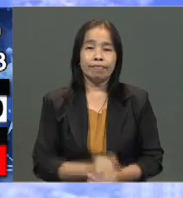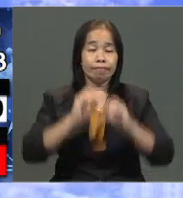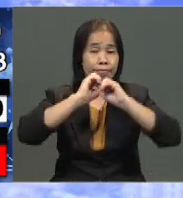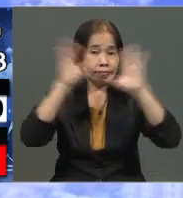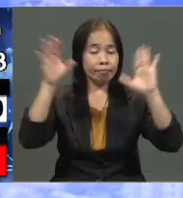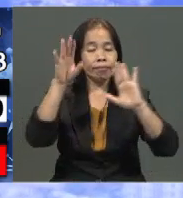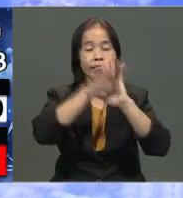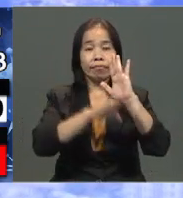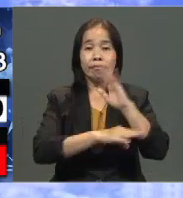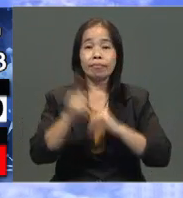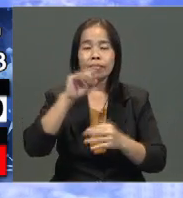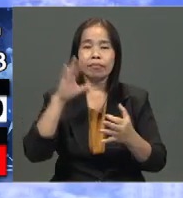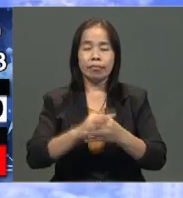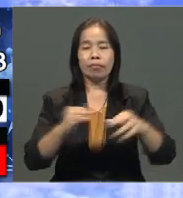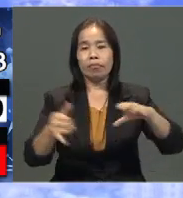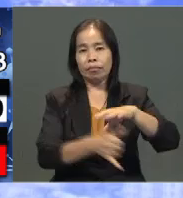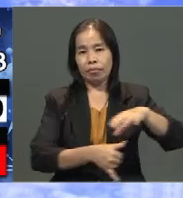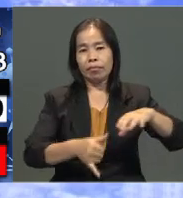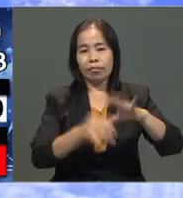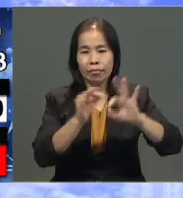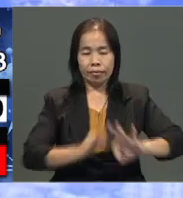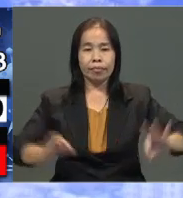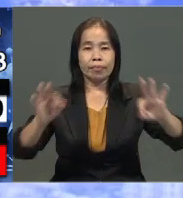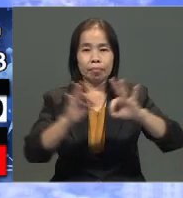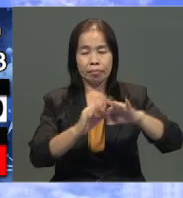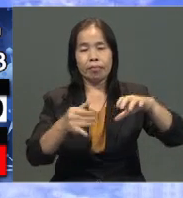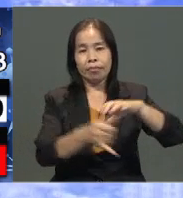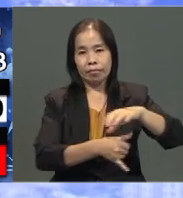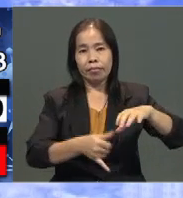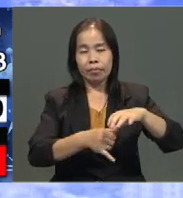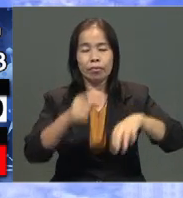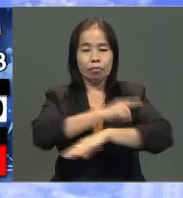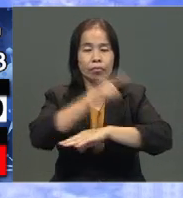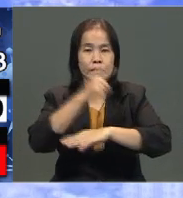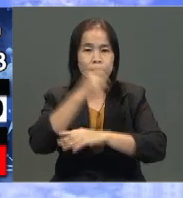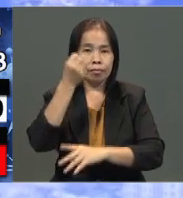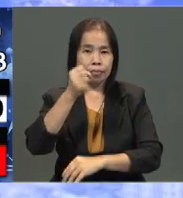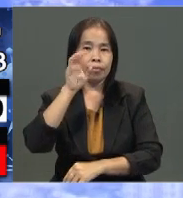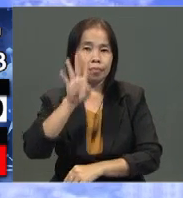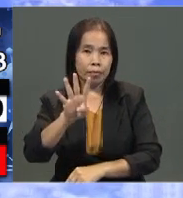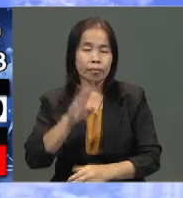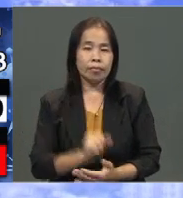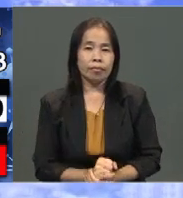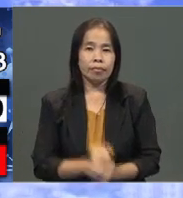และก็มาเที่ยวของเราต่อก็จะทำให้เกิดการใช้จ่ายในประเทศของเรามากขึ้นนะครับนี่คือสิ่งที่เกิดขึ้นมามาตรการชัดเจนเกิดทุกอย่างก็คือStageโคนันทีไม่ก่อนหรือ Hospitalกำลังทีน 14วันเพื่อให้เกิดความแน่ใจนะครับเพราะฉะนั้นกลุ่มต่างๆเหล่านี้ที่เข้ามาจะต้องอยู่ระยะประมาณนี้ครับค่ะ